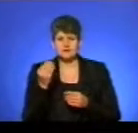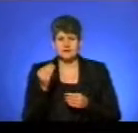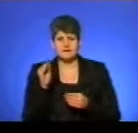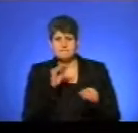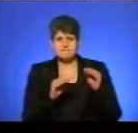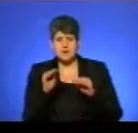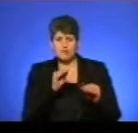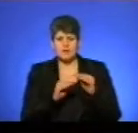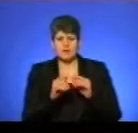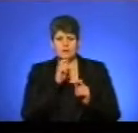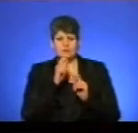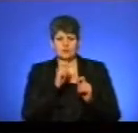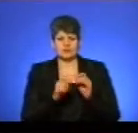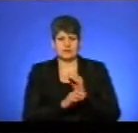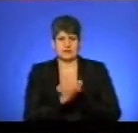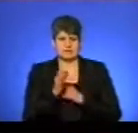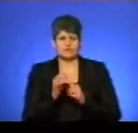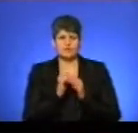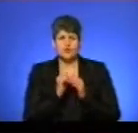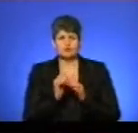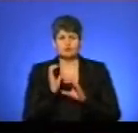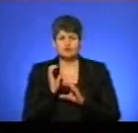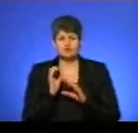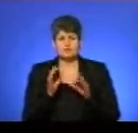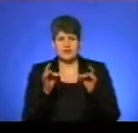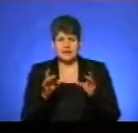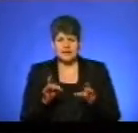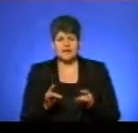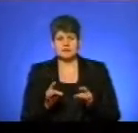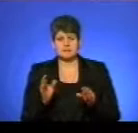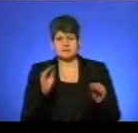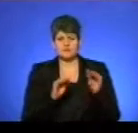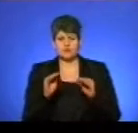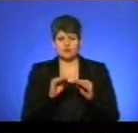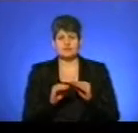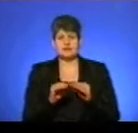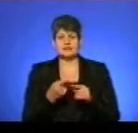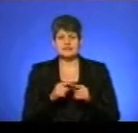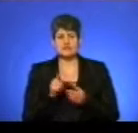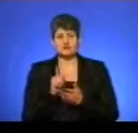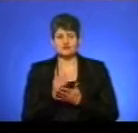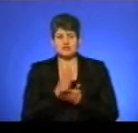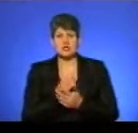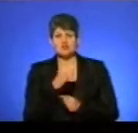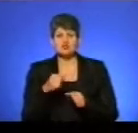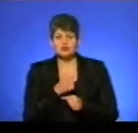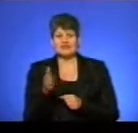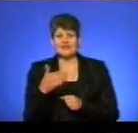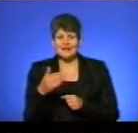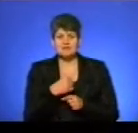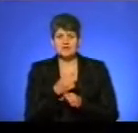схід. Обов'язково в кожному мішку, в кожному пакеті, тому що ми сформували, це є обов'язково тушонка, рибні